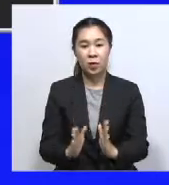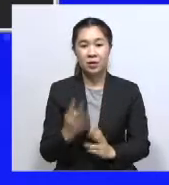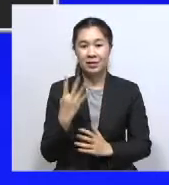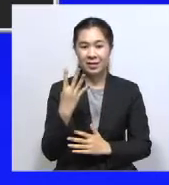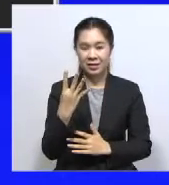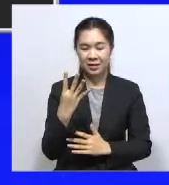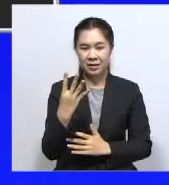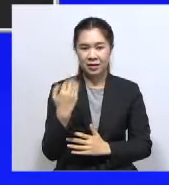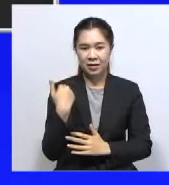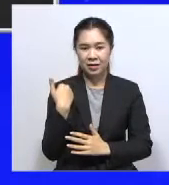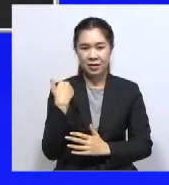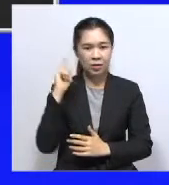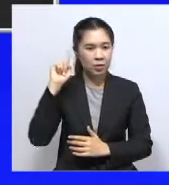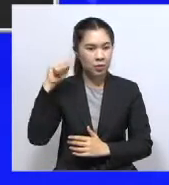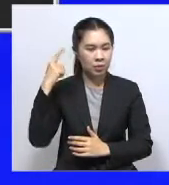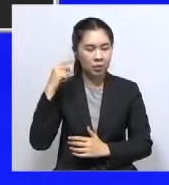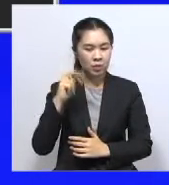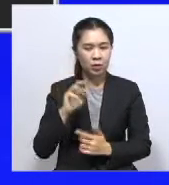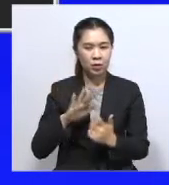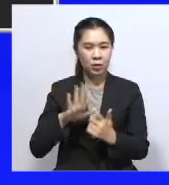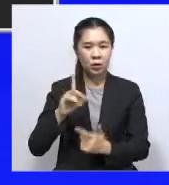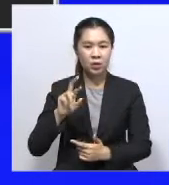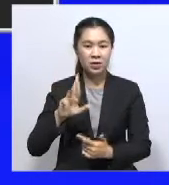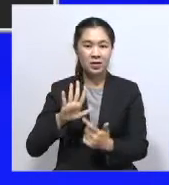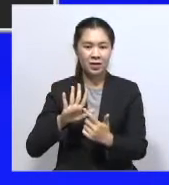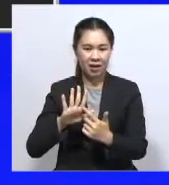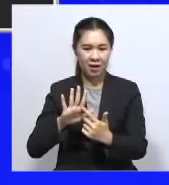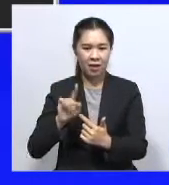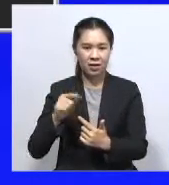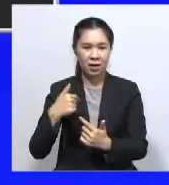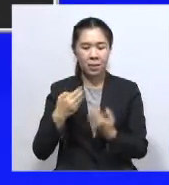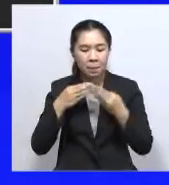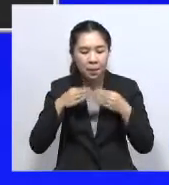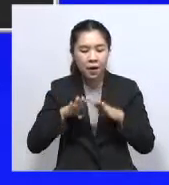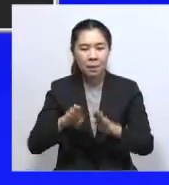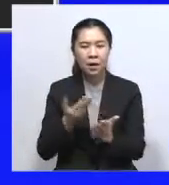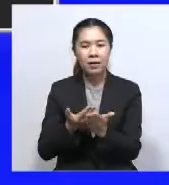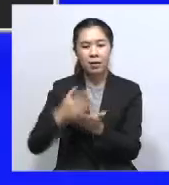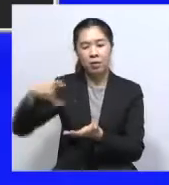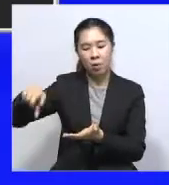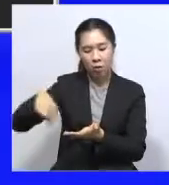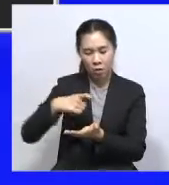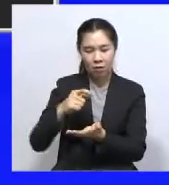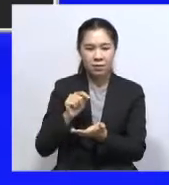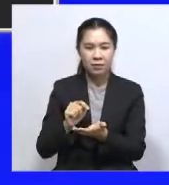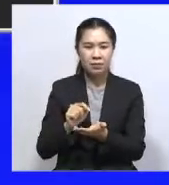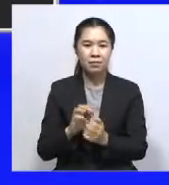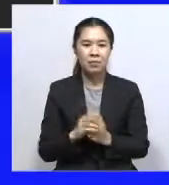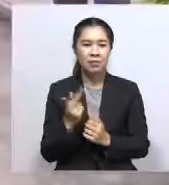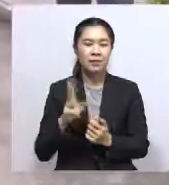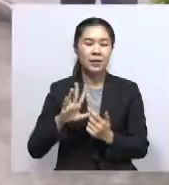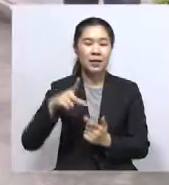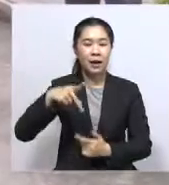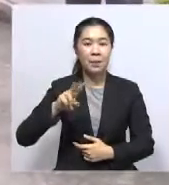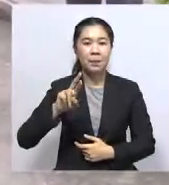นนะคะซึ่งประกอบด้วยนางสาวนุชราสิทธินอกคนนี้เนี่ยเป็นแม่บ้านที่รับโอนเงินจากวัดนางสาวคำพรนิ